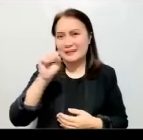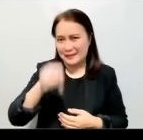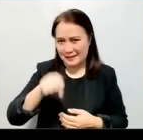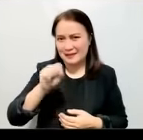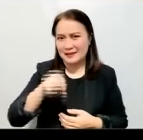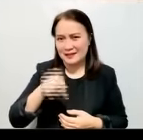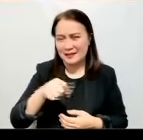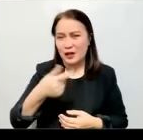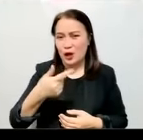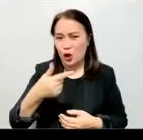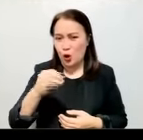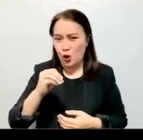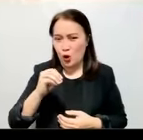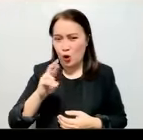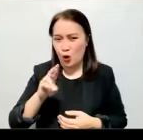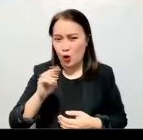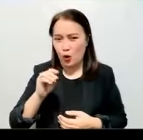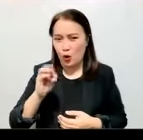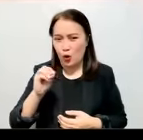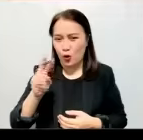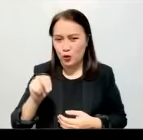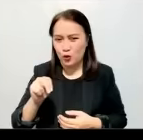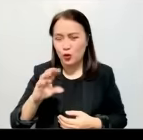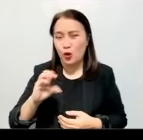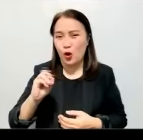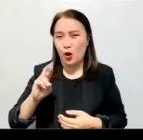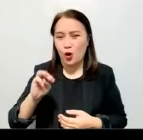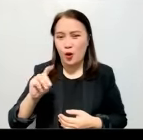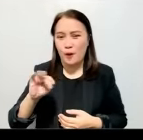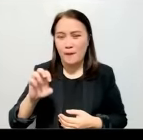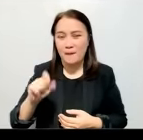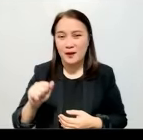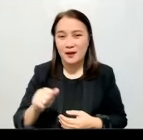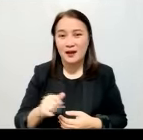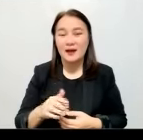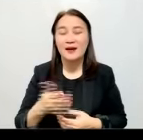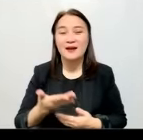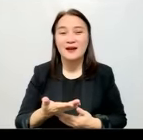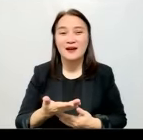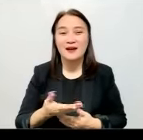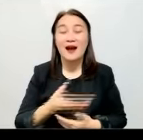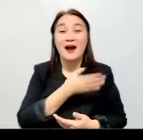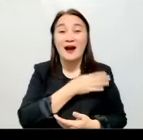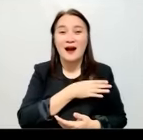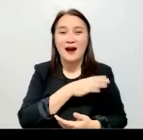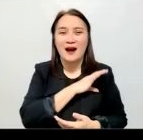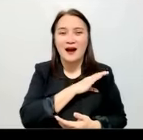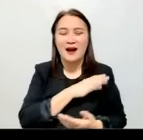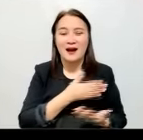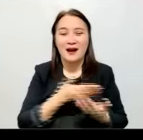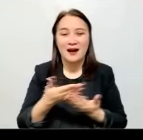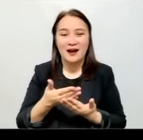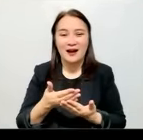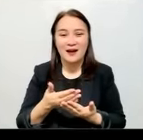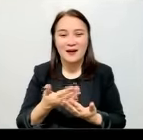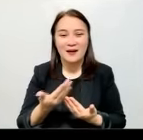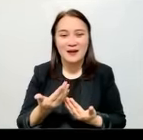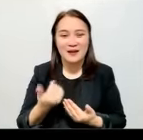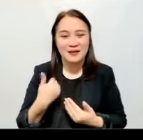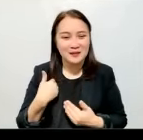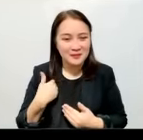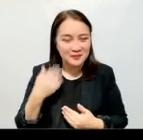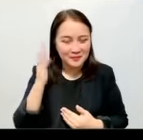Gordon Cormier, ang 14-year-old Phil-Canadian actor na bibida bilang si Aang sa highly